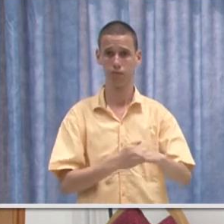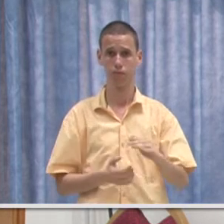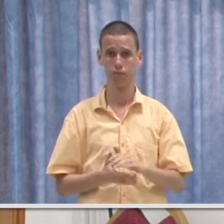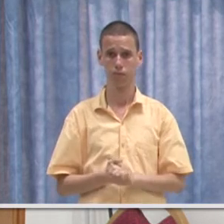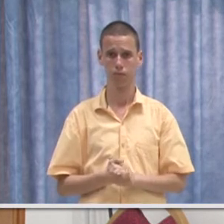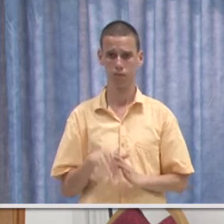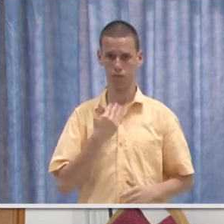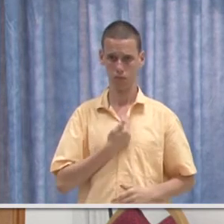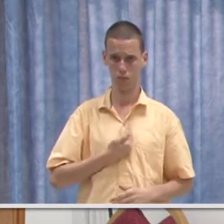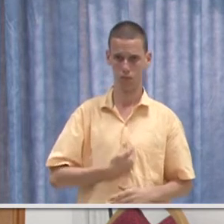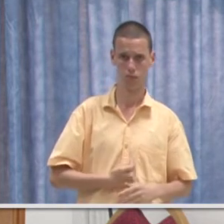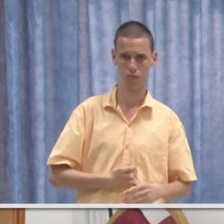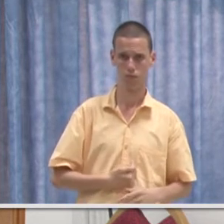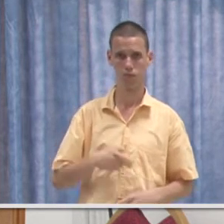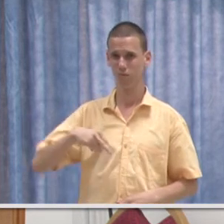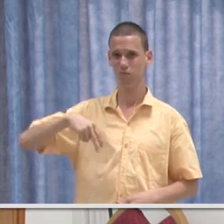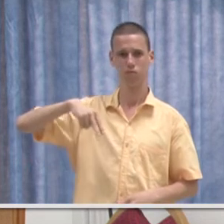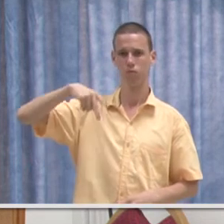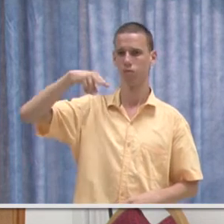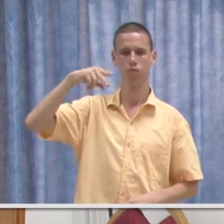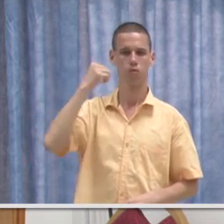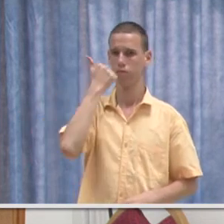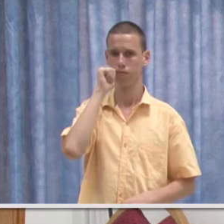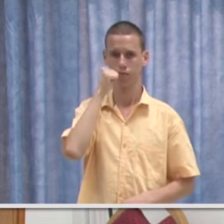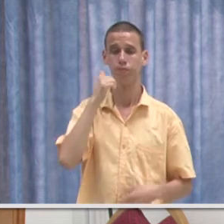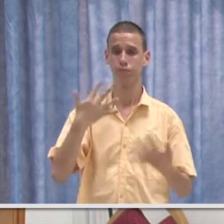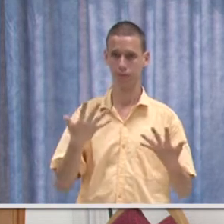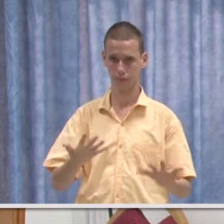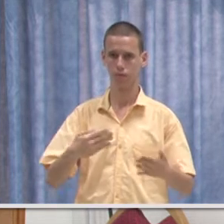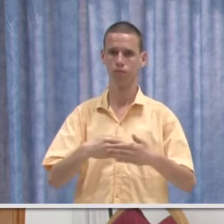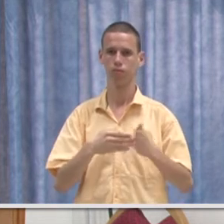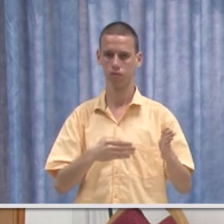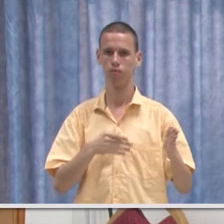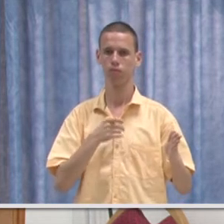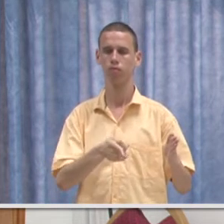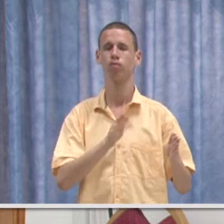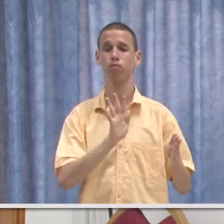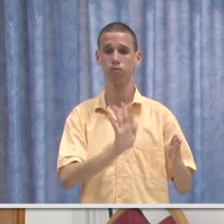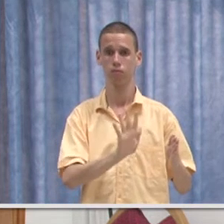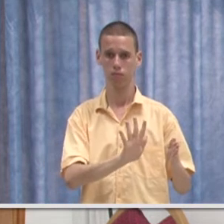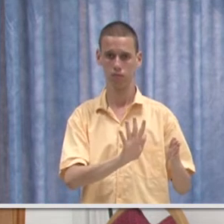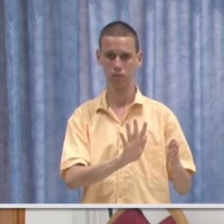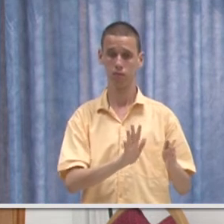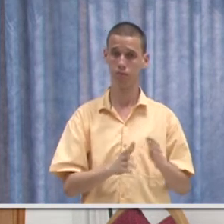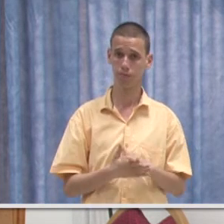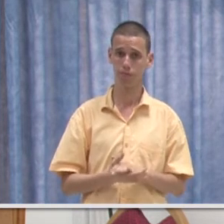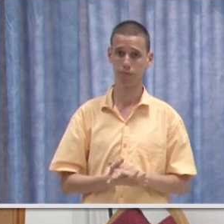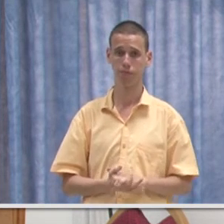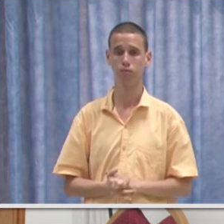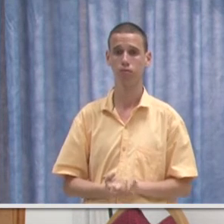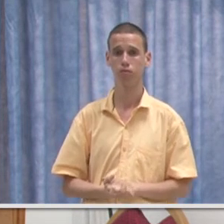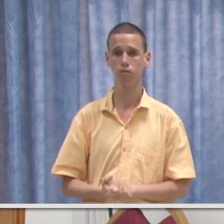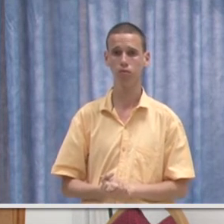autres capable de servir à faciliter là-bas. C'est le moment où nous pouvons focus un peu trop dans une